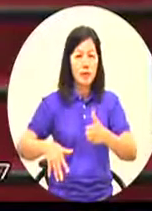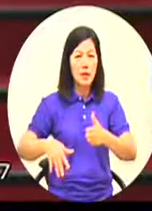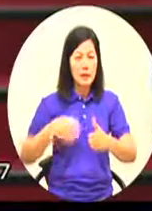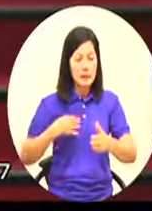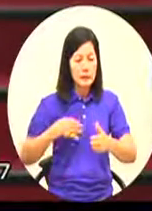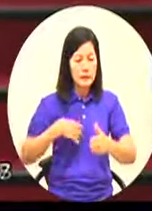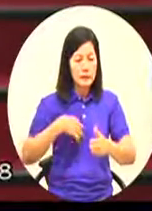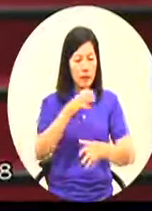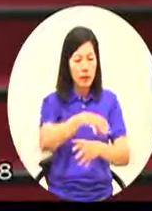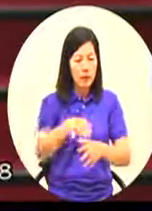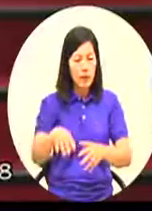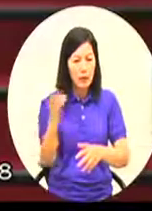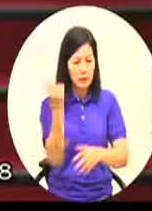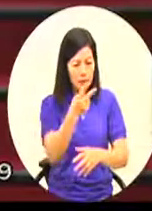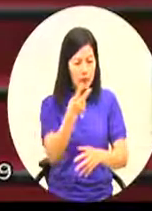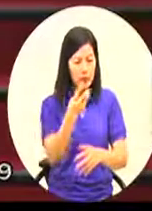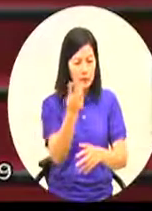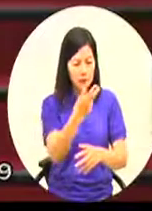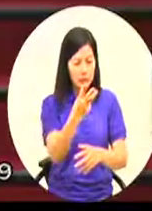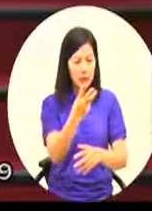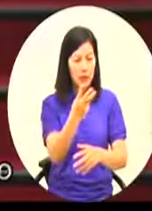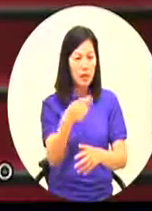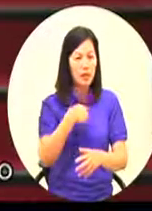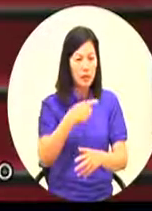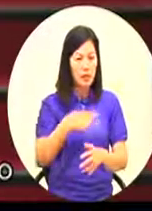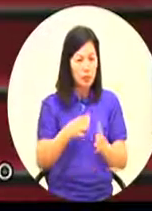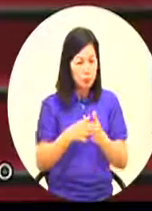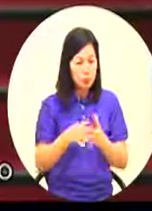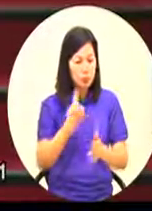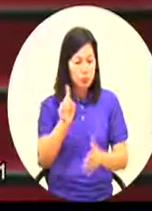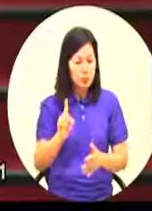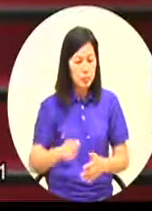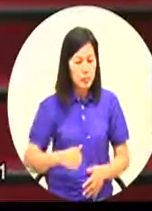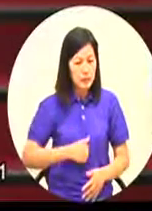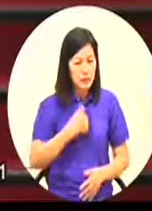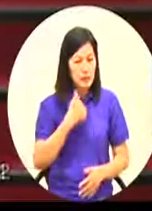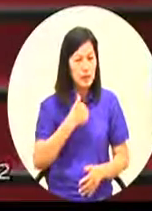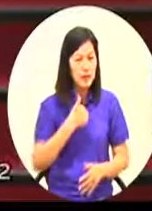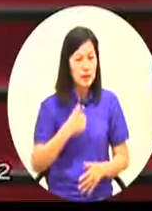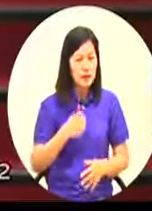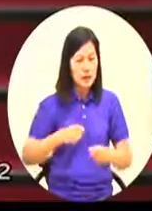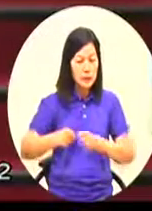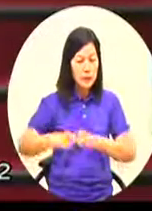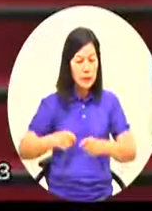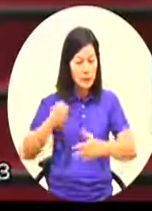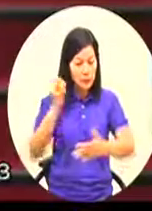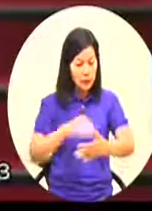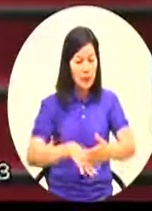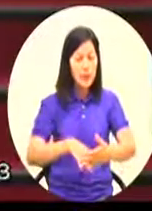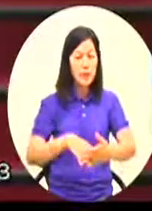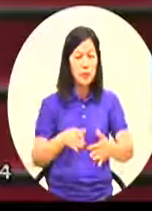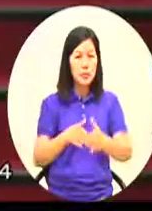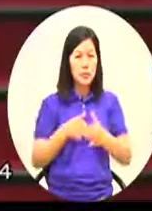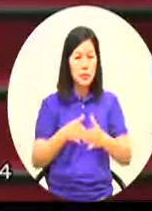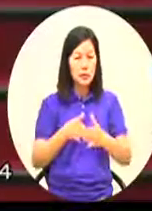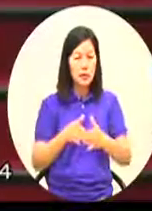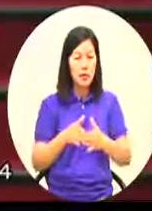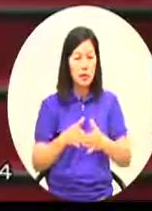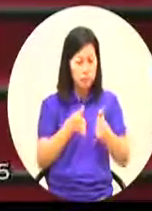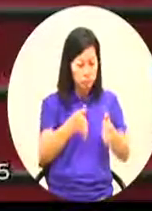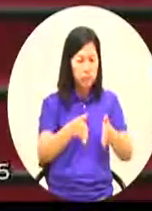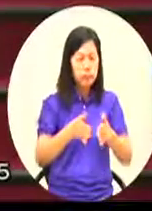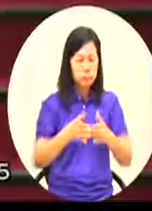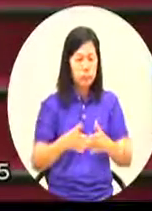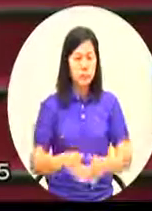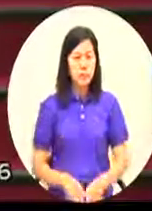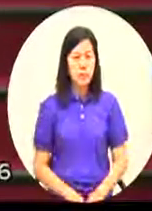的需求，了解一下我们三个原乡真正应该是规划纳入的一个方向了哈。